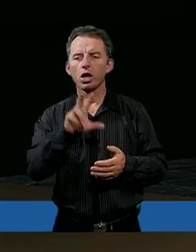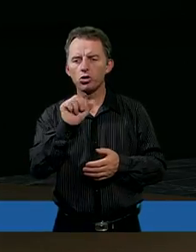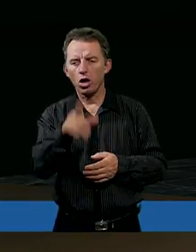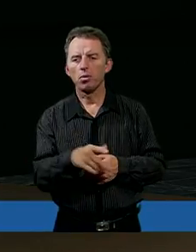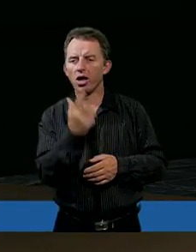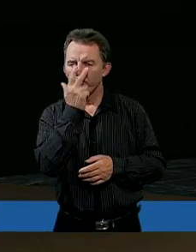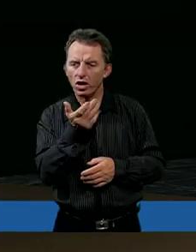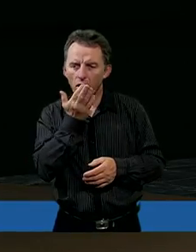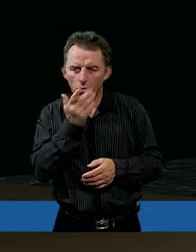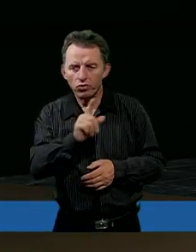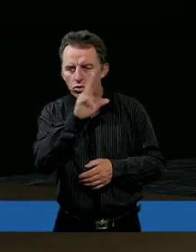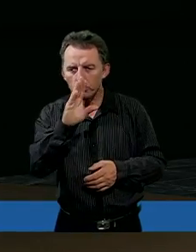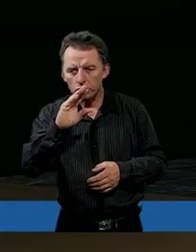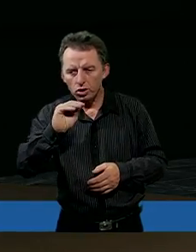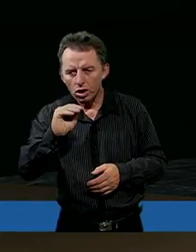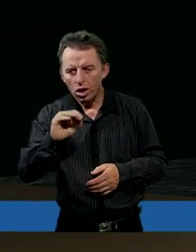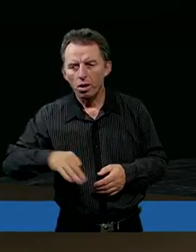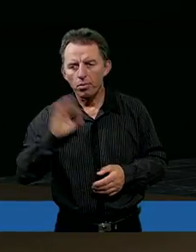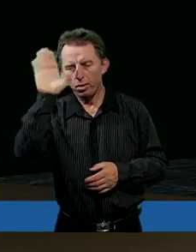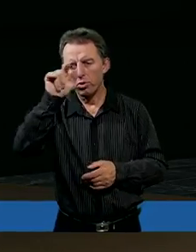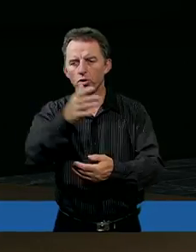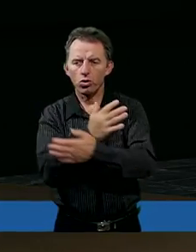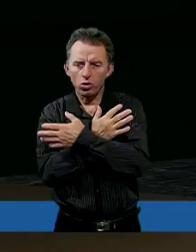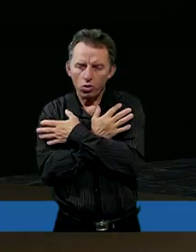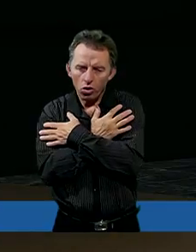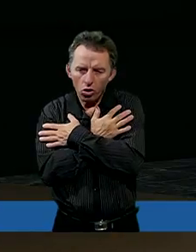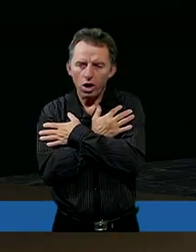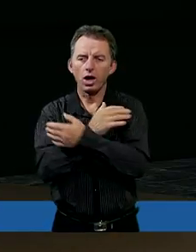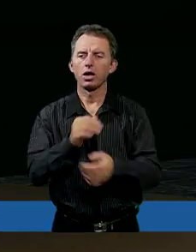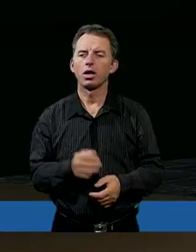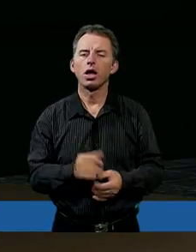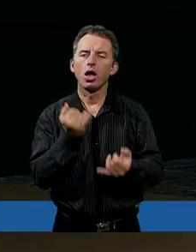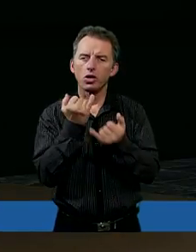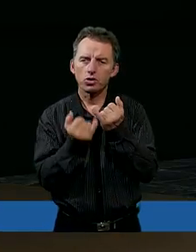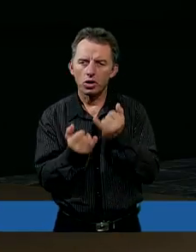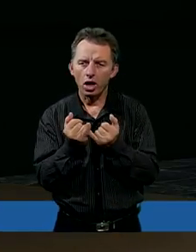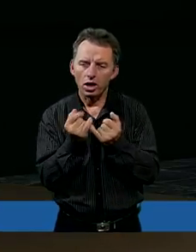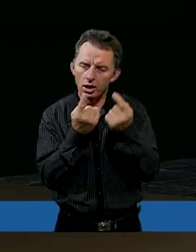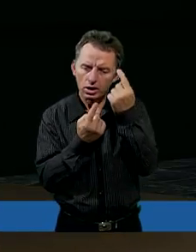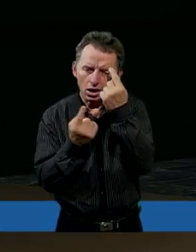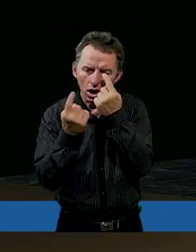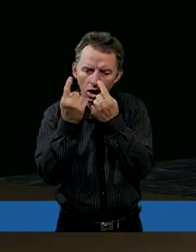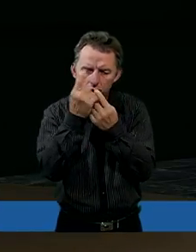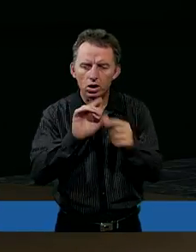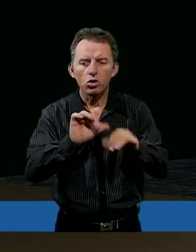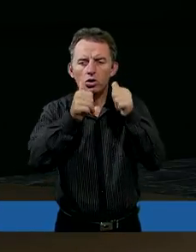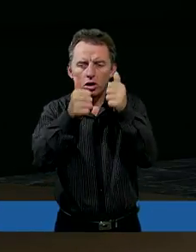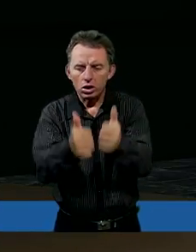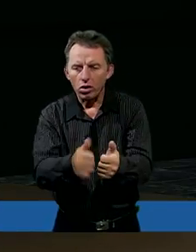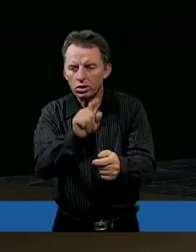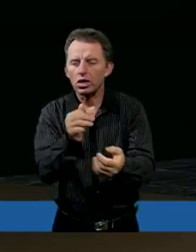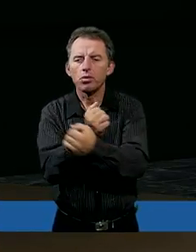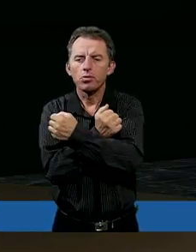Job wyraźnie mówi, że Pan Bóg go kochał. Jeżeli zastanawia się, co się stało z ich